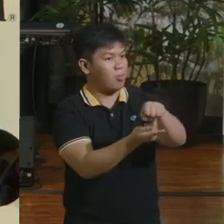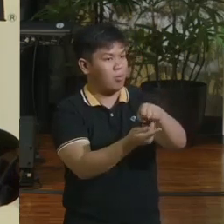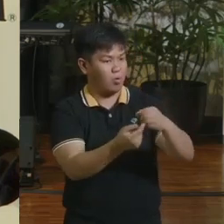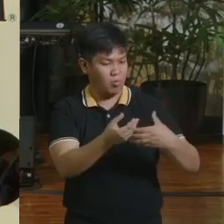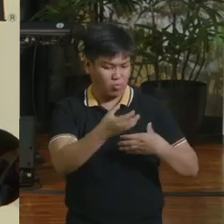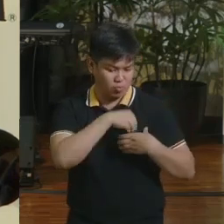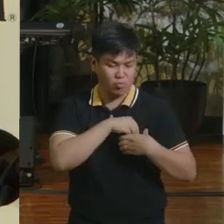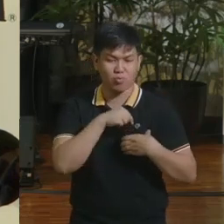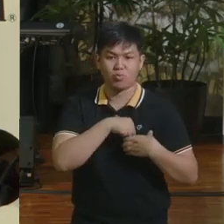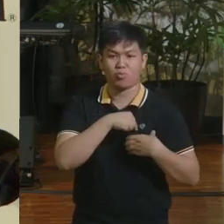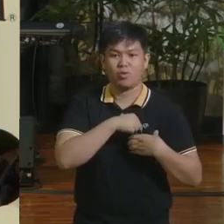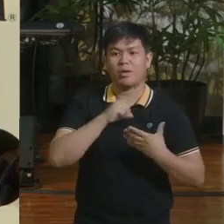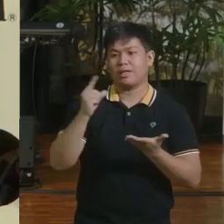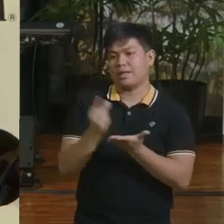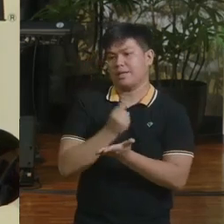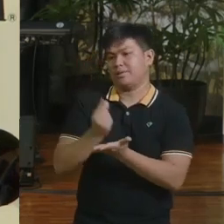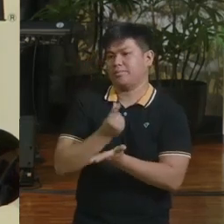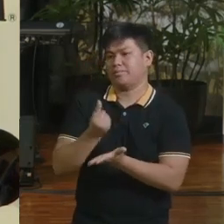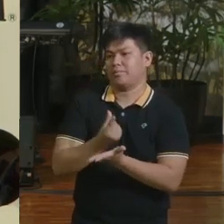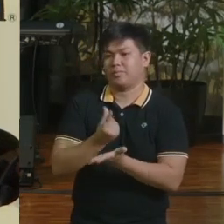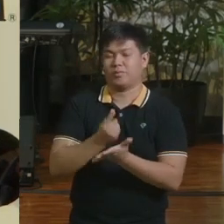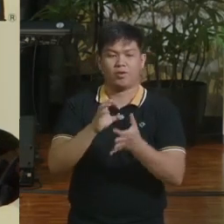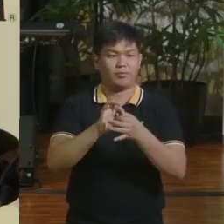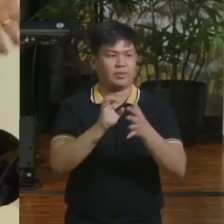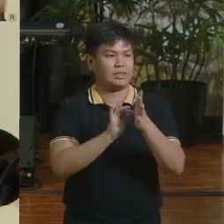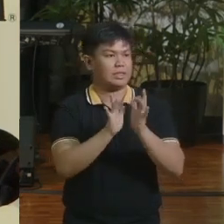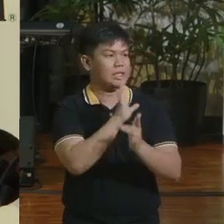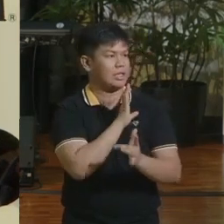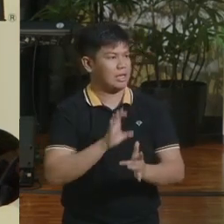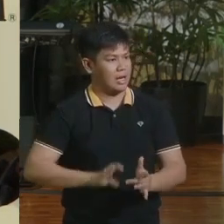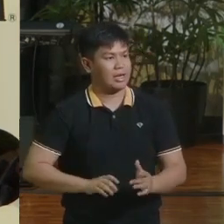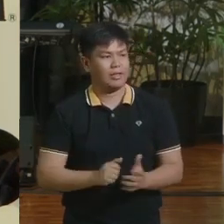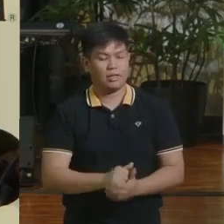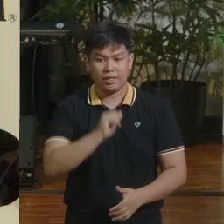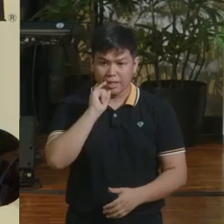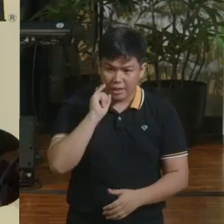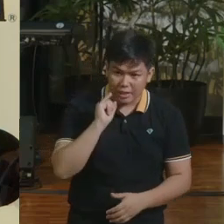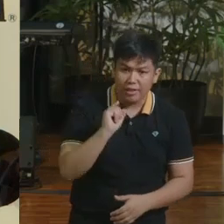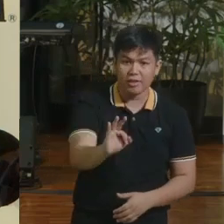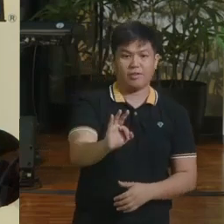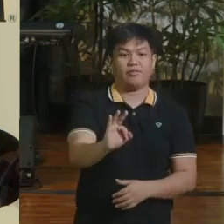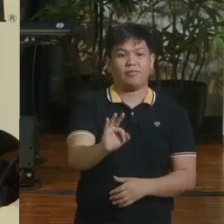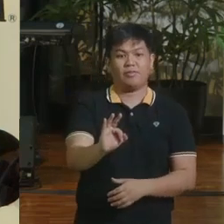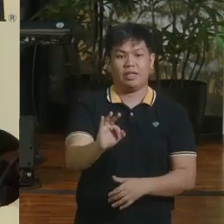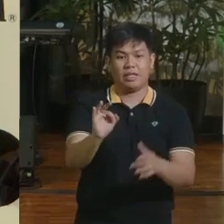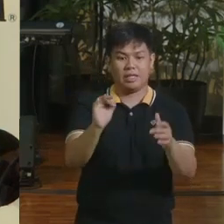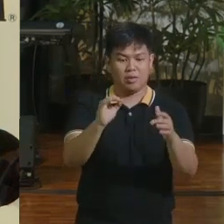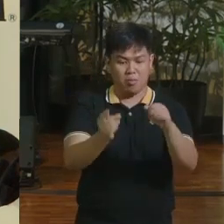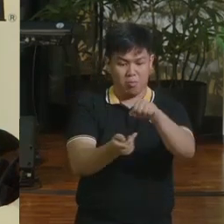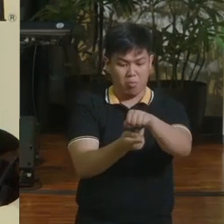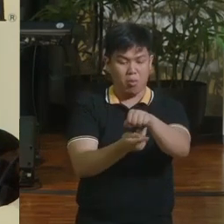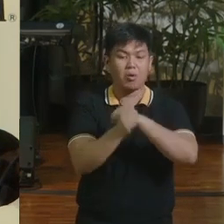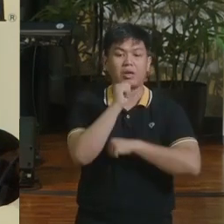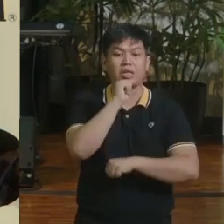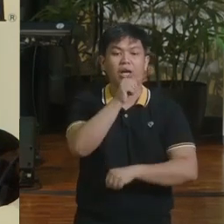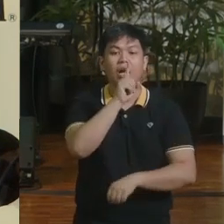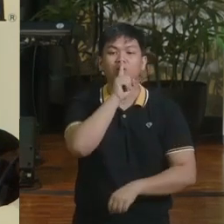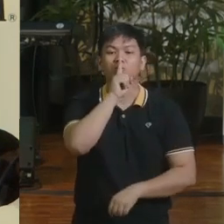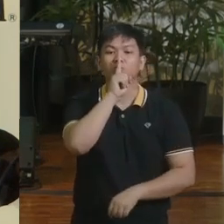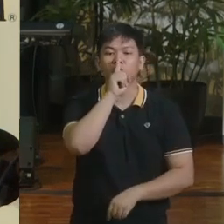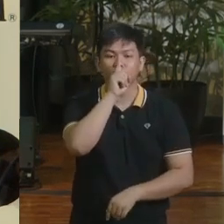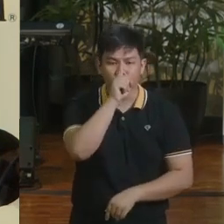niya ang gospel. Kung siya po ay hindi isang tunay na